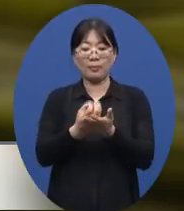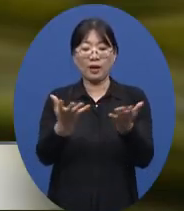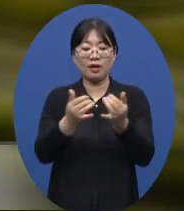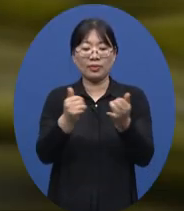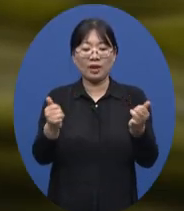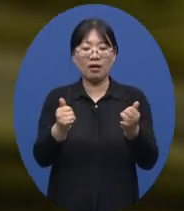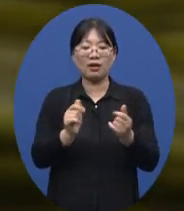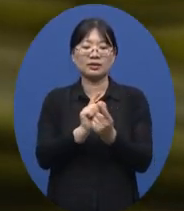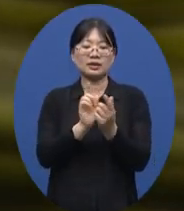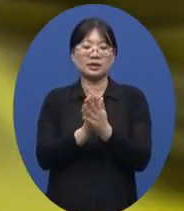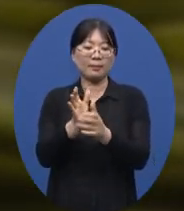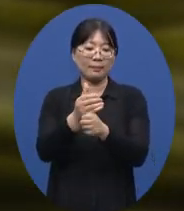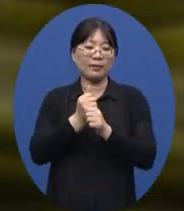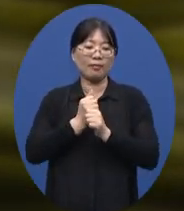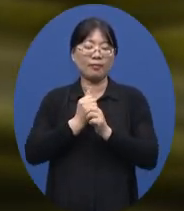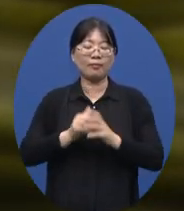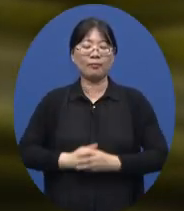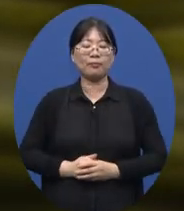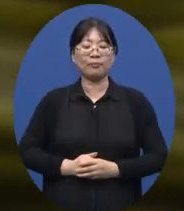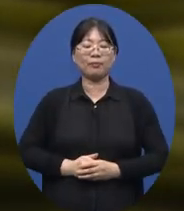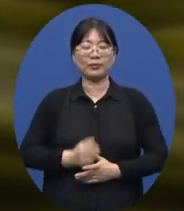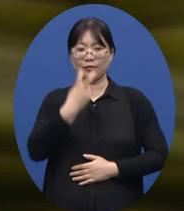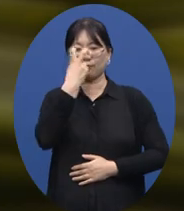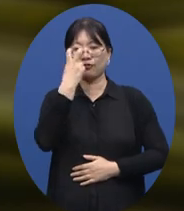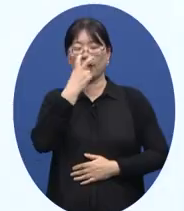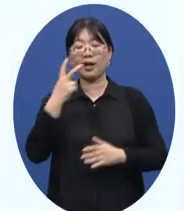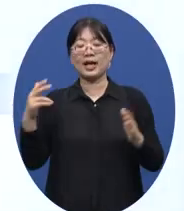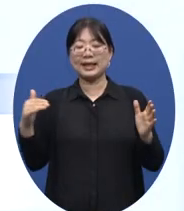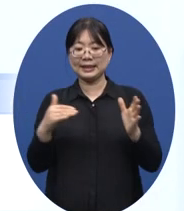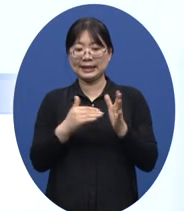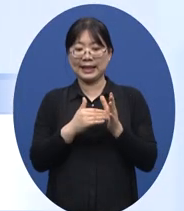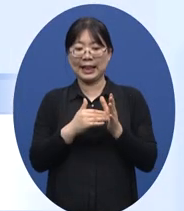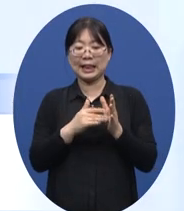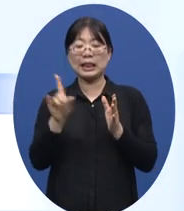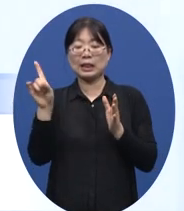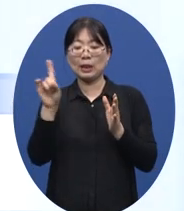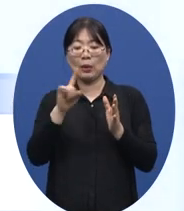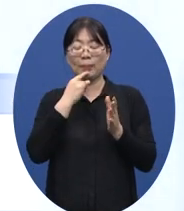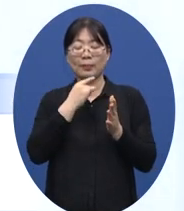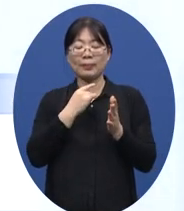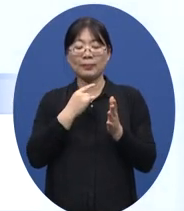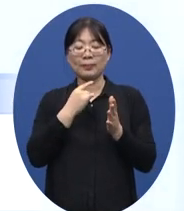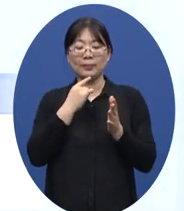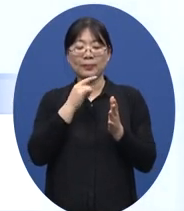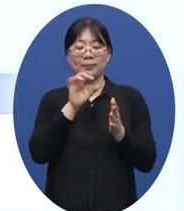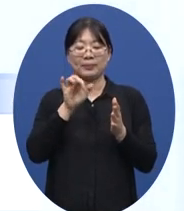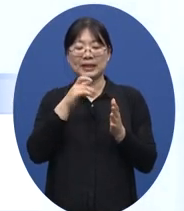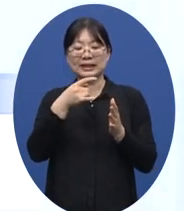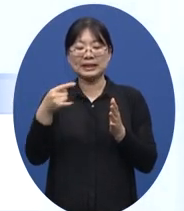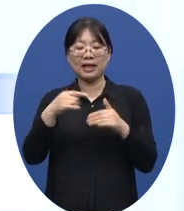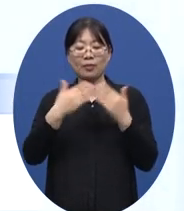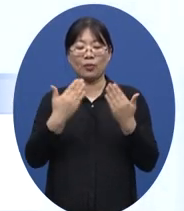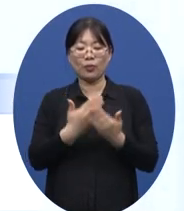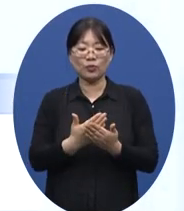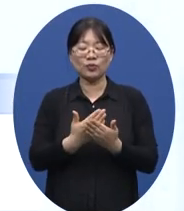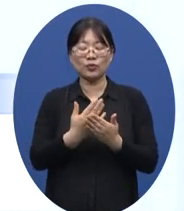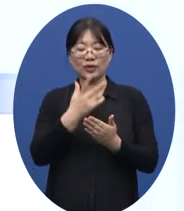현장에서 검거됐습니다. 수사가 되는 대로 피의자 전원을 검찰에 송치할